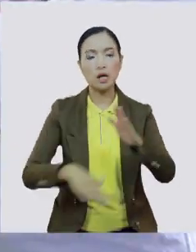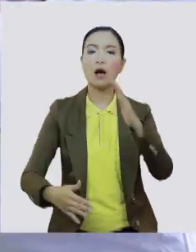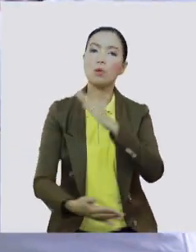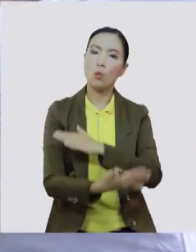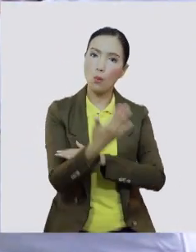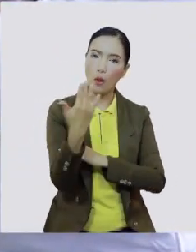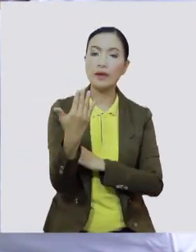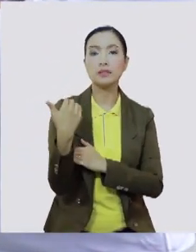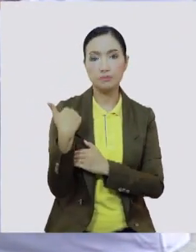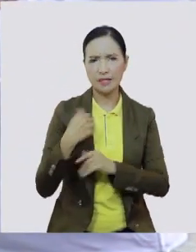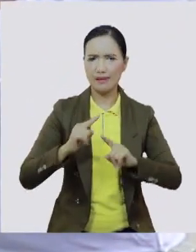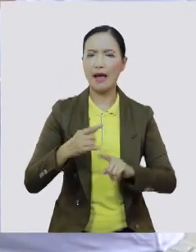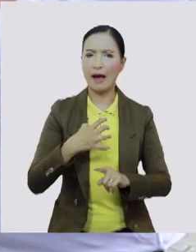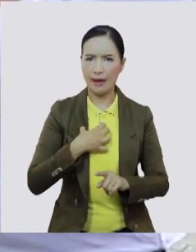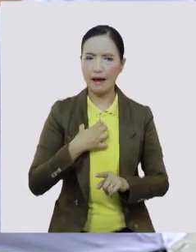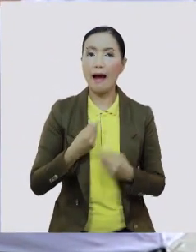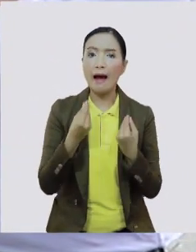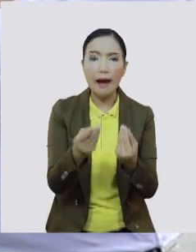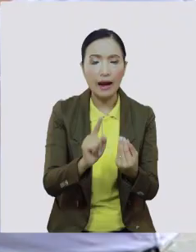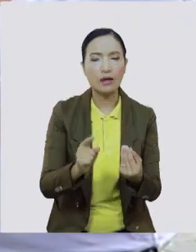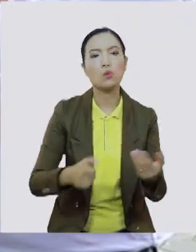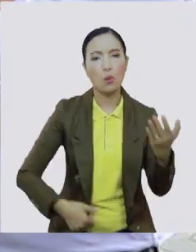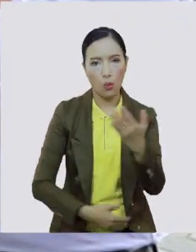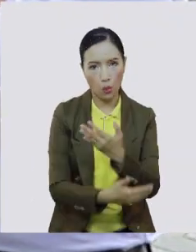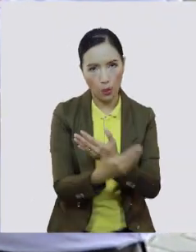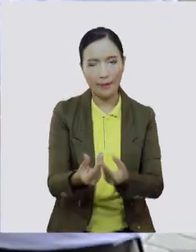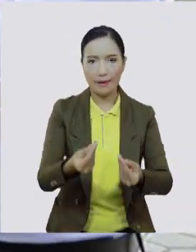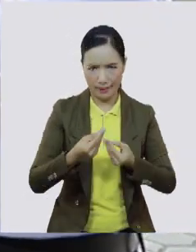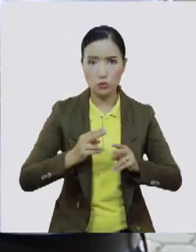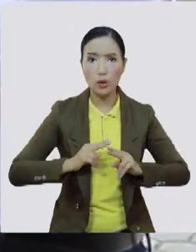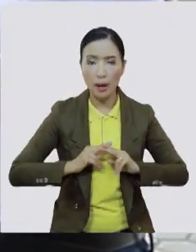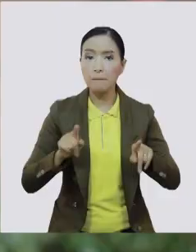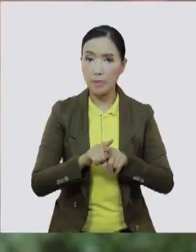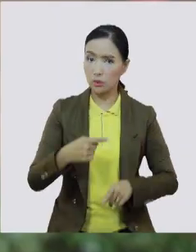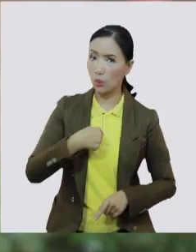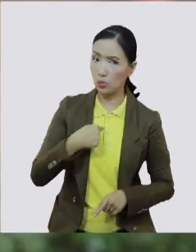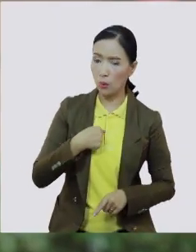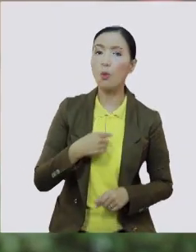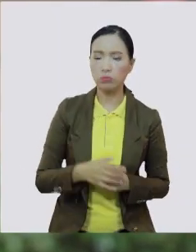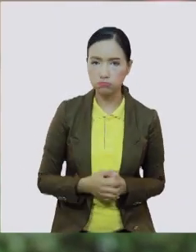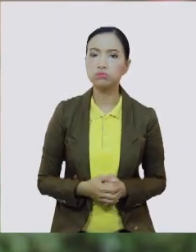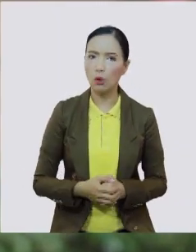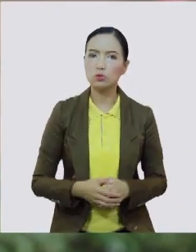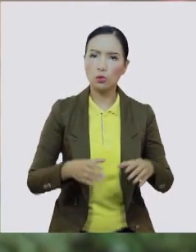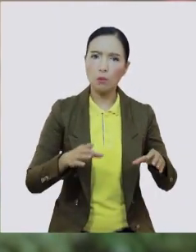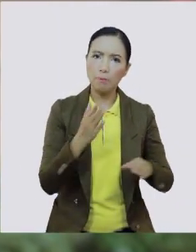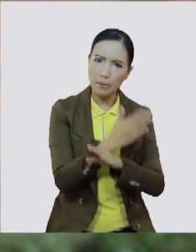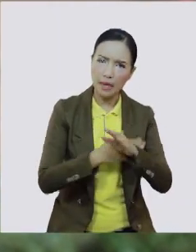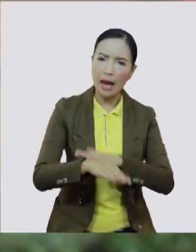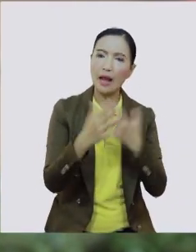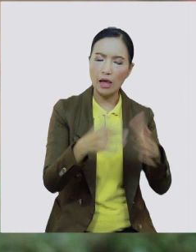ามีโอกาสทั้งนั้นนะคะแต่หนูอยากให้เขาสร้างโอกาสด้วยตัวเขาเองเหมือนอย่างที่ตัวหนูทำให้เขารู้จักยอมรับแล้วกล้าออกมามากกว่